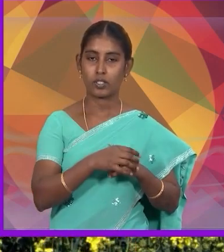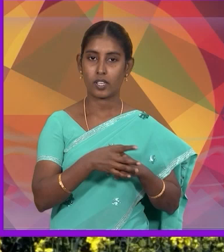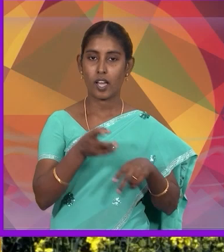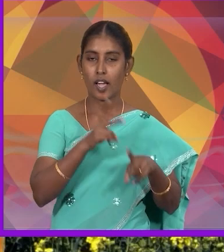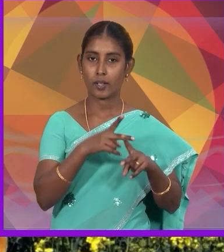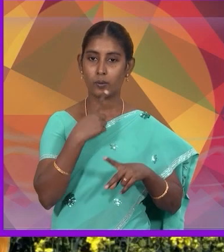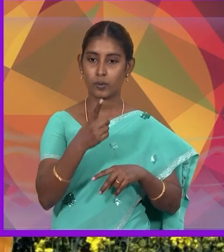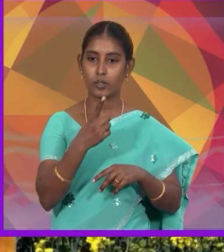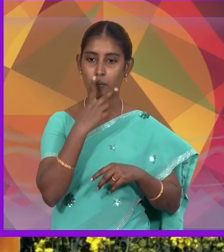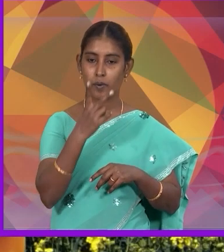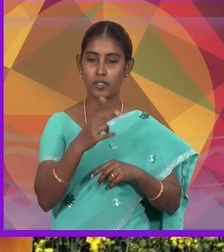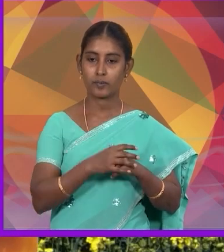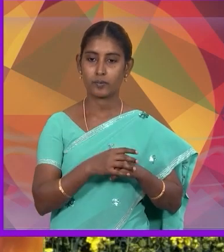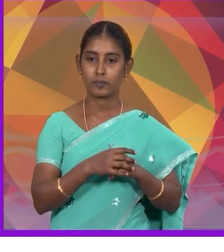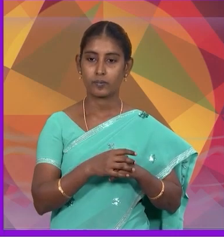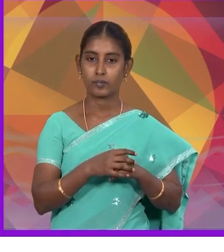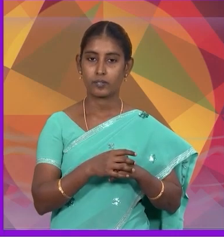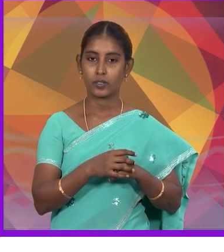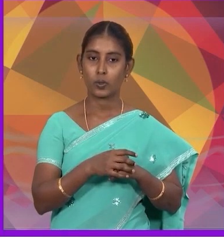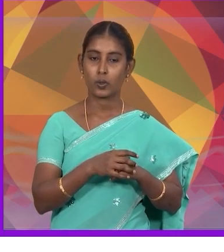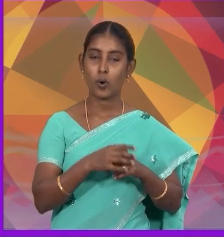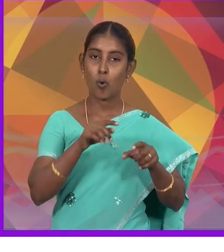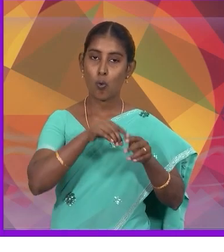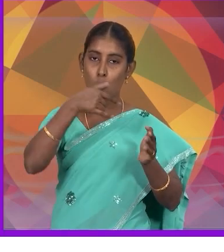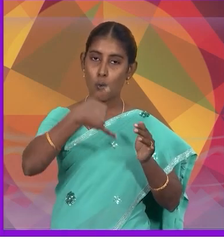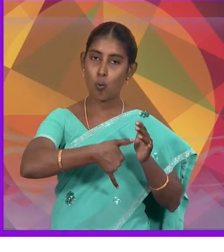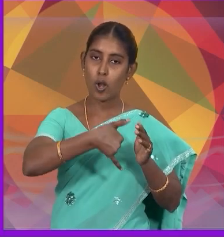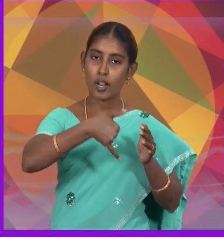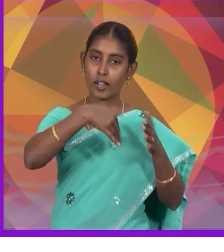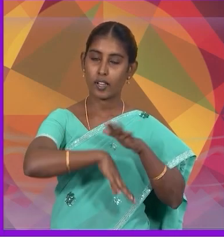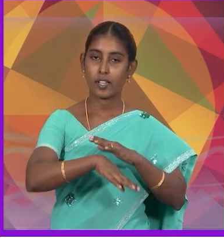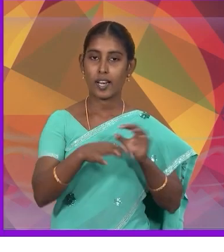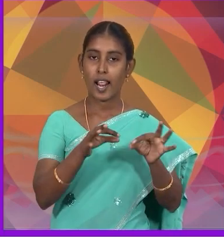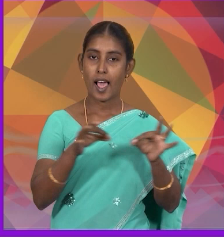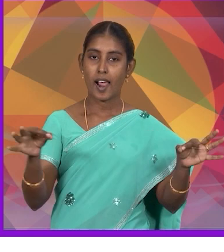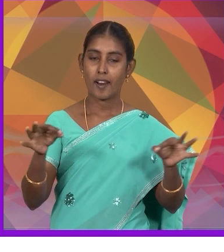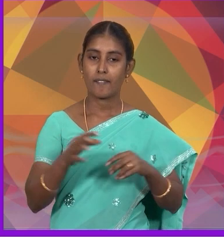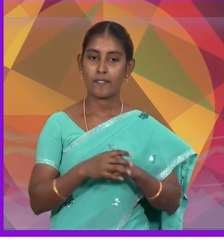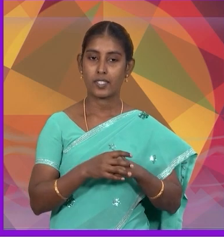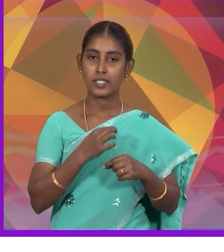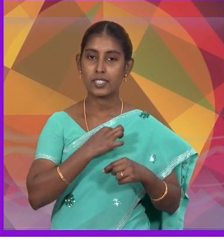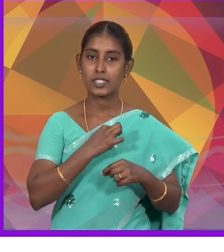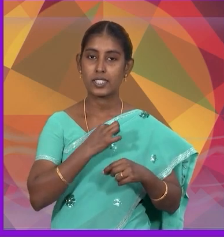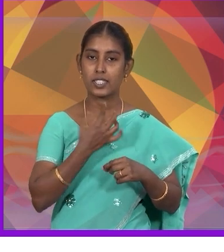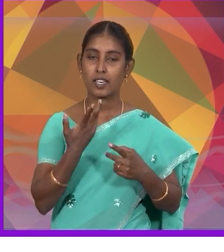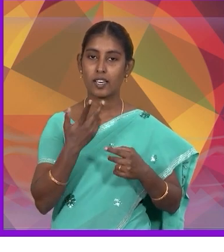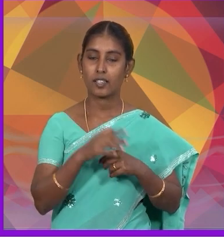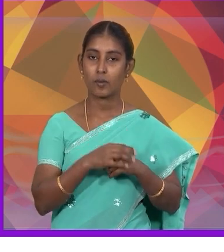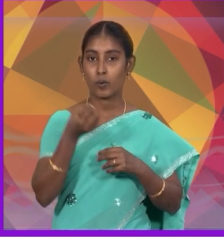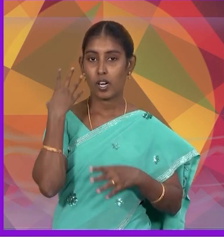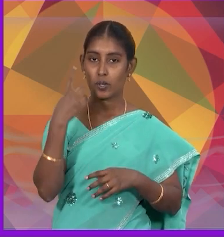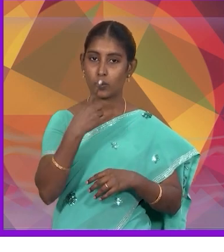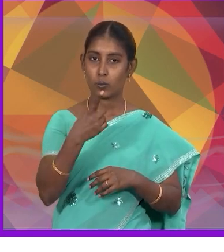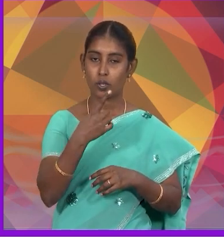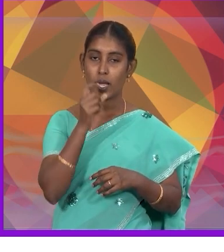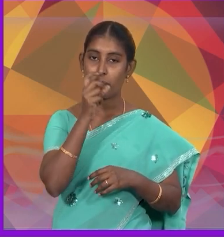முறை சொல்றேன் கேளுங்க. குழி நில அளவை பெயர், சீலை முதலே சொன்ன